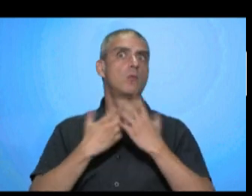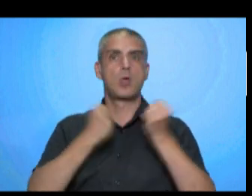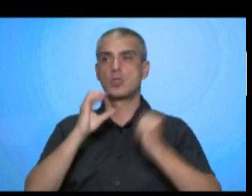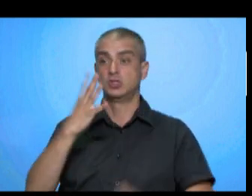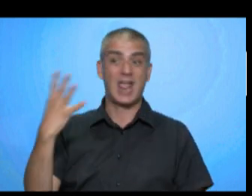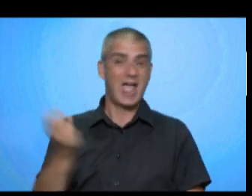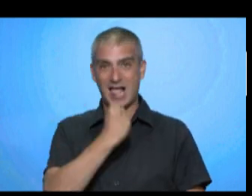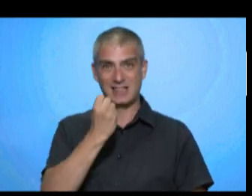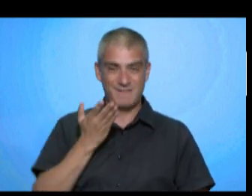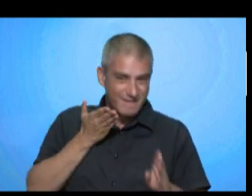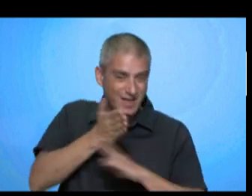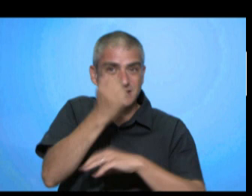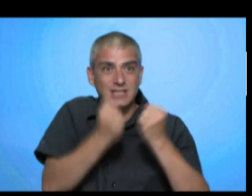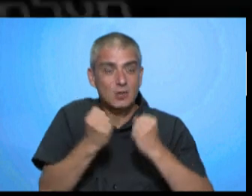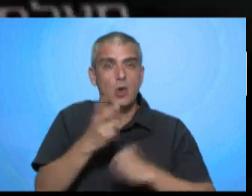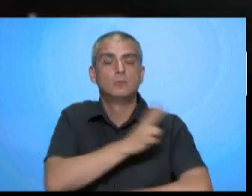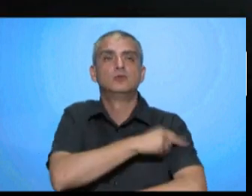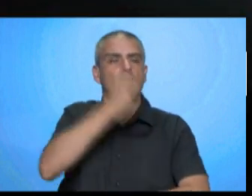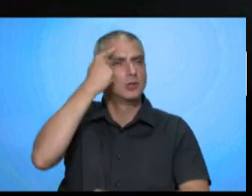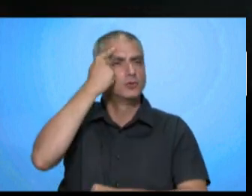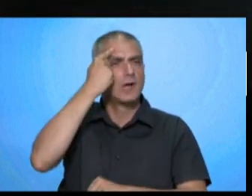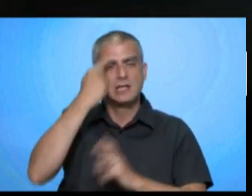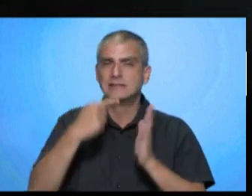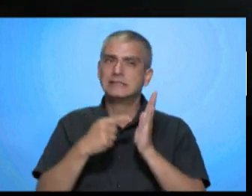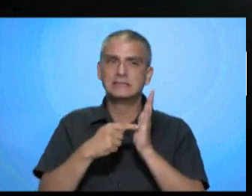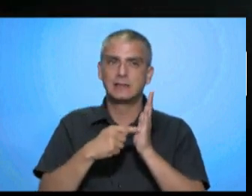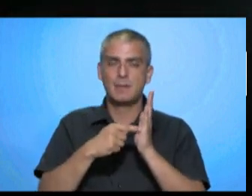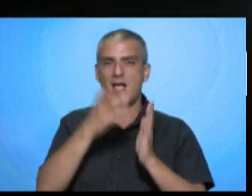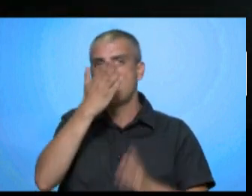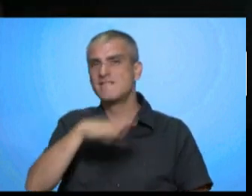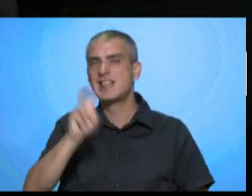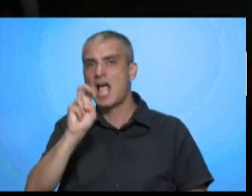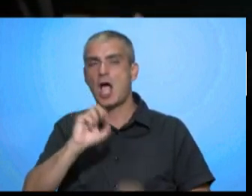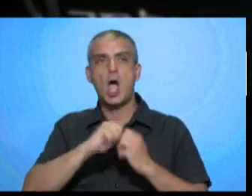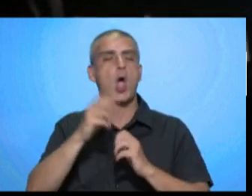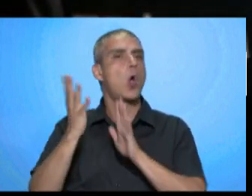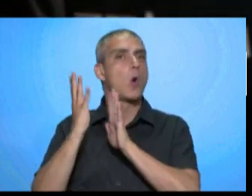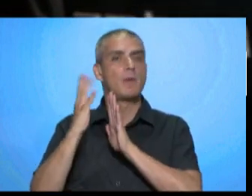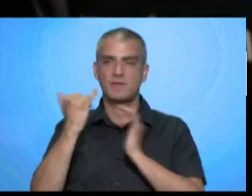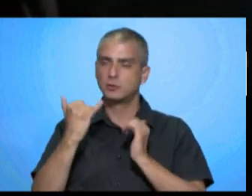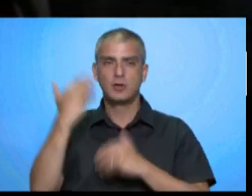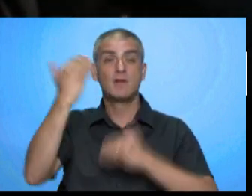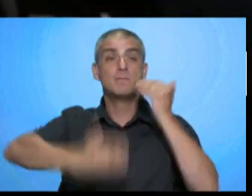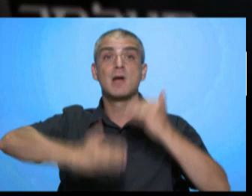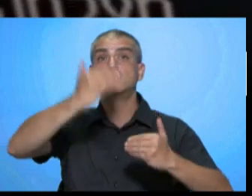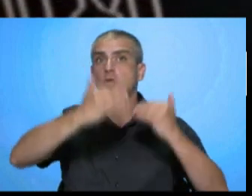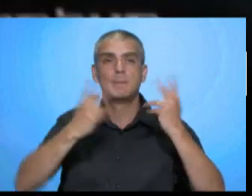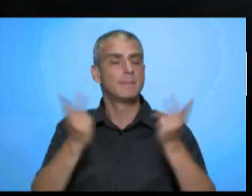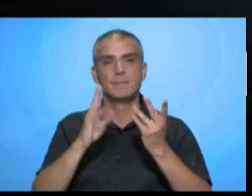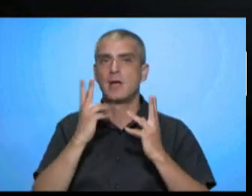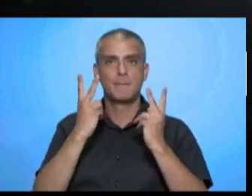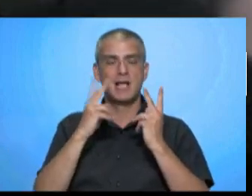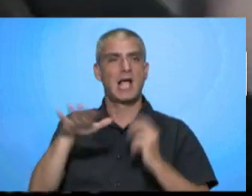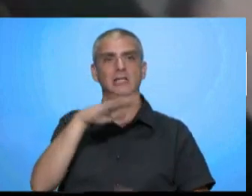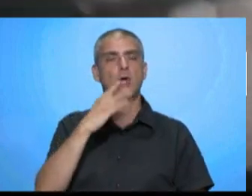החטיפה וההכנסה, היו בטוחים במשטרה שהכיוון הוא ואדי ער או אום אל-פחם. הערב הזה מחסומים בעיקר באזור